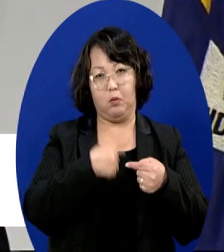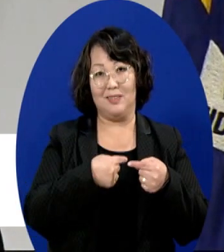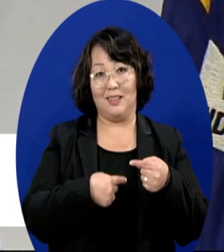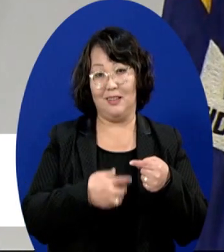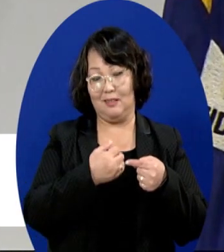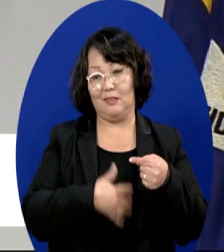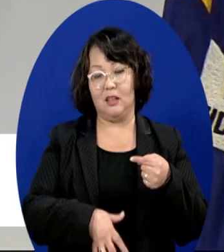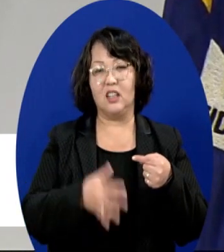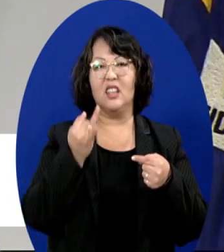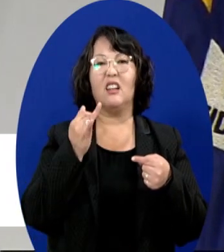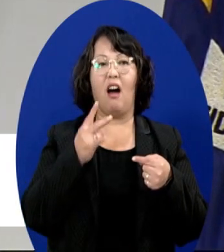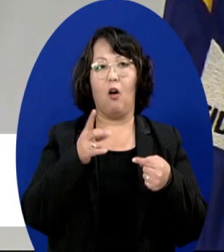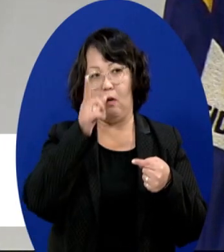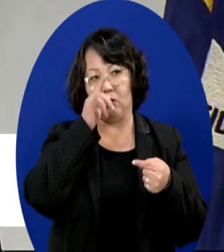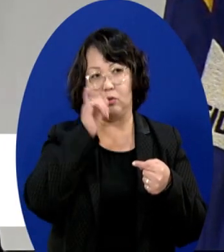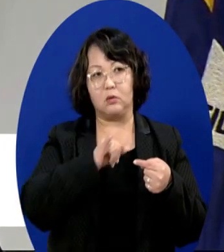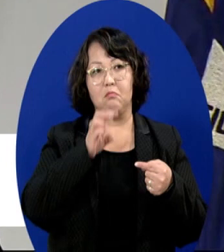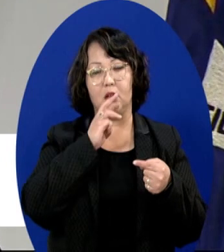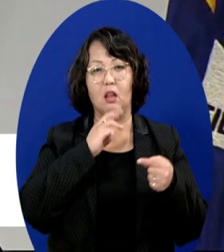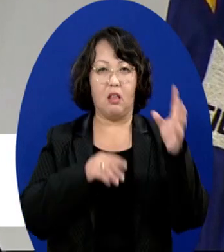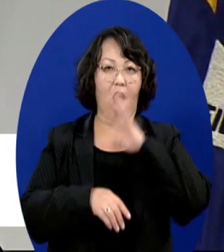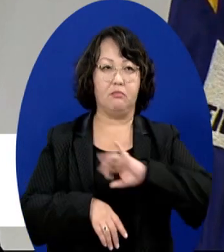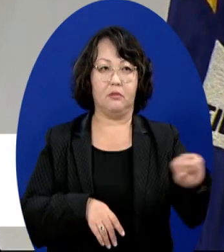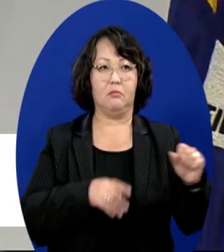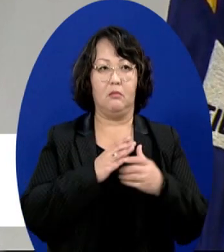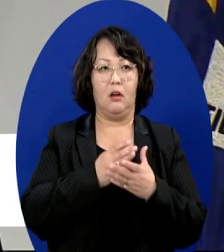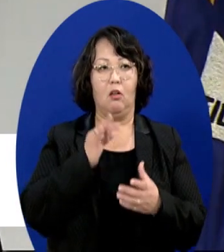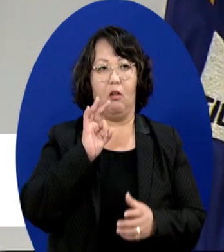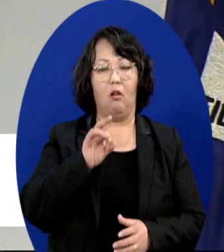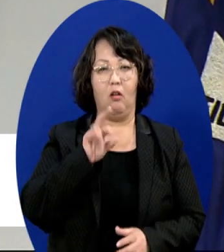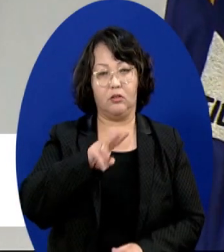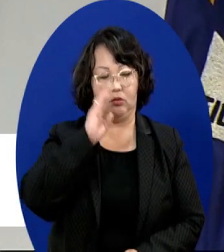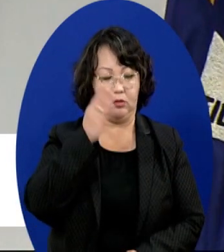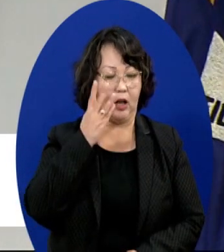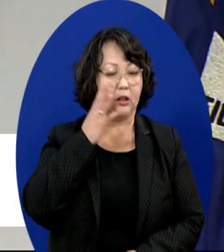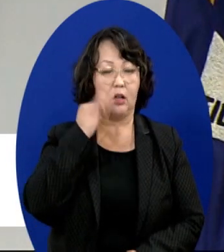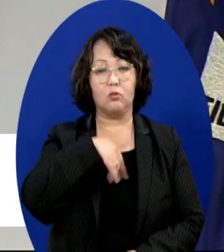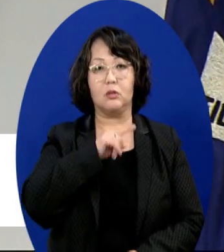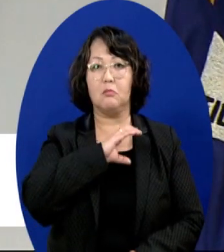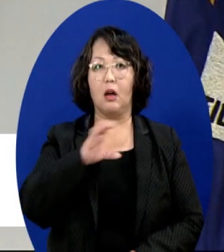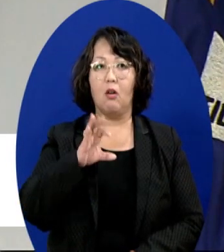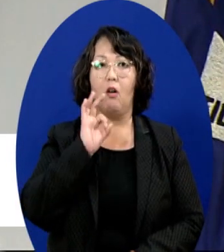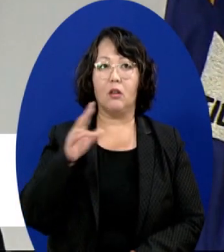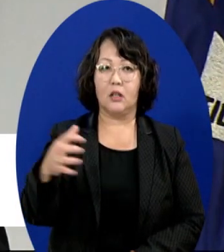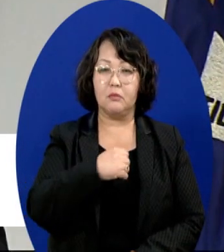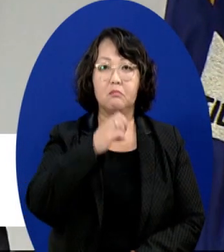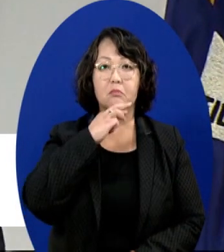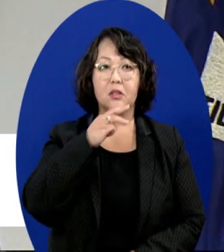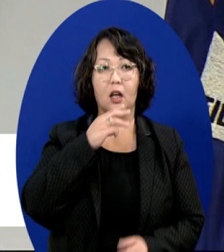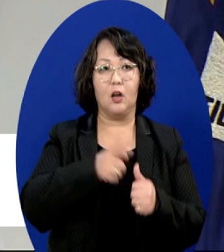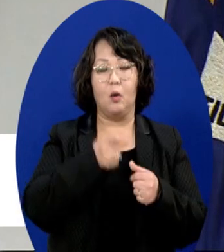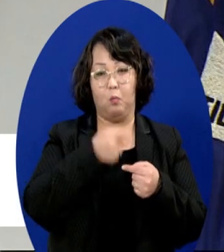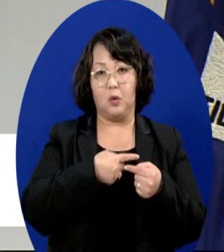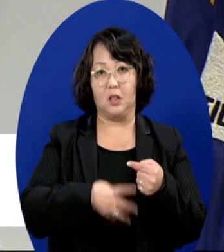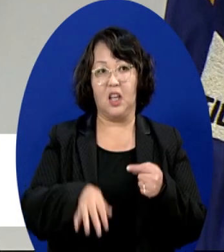болон Оросын холбооны улсын талд аль хэдийн очиод байгааг бид олж илрүүлээд байна. Гадаадын байгууллагууд олж авсан мэдээлэлээ бүртгэлтэй сонгогчд